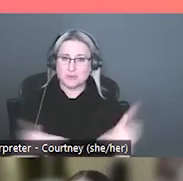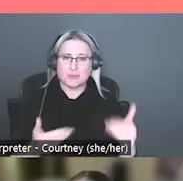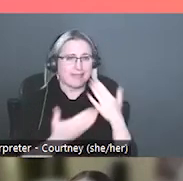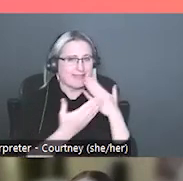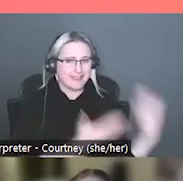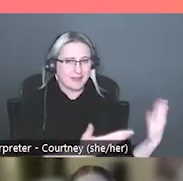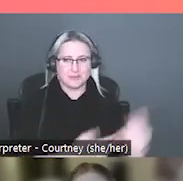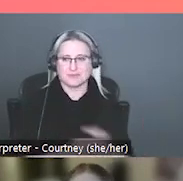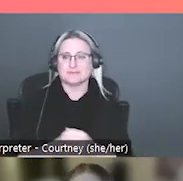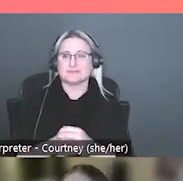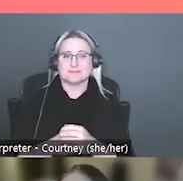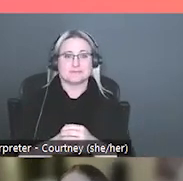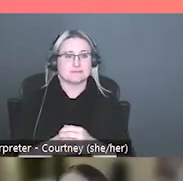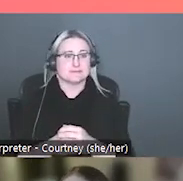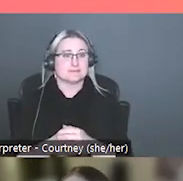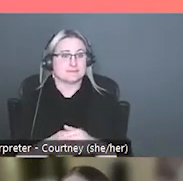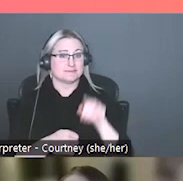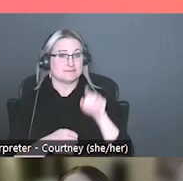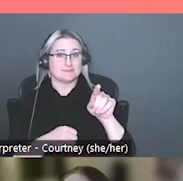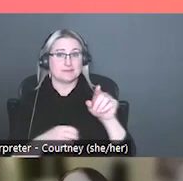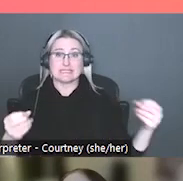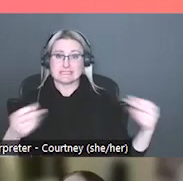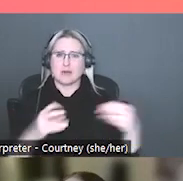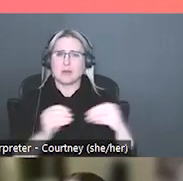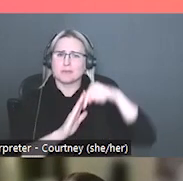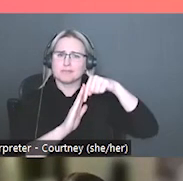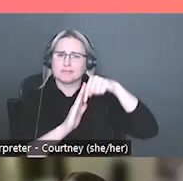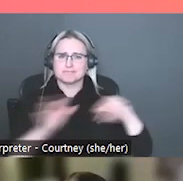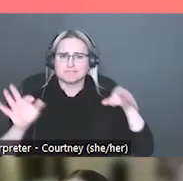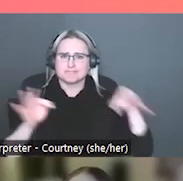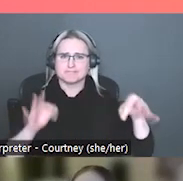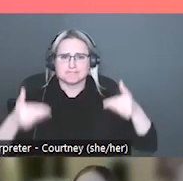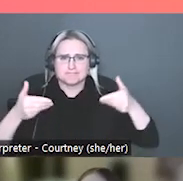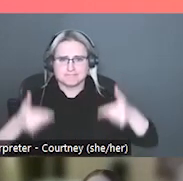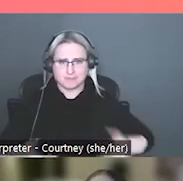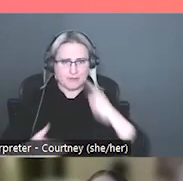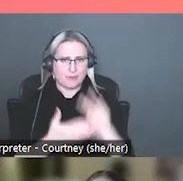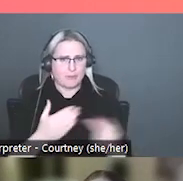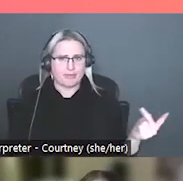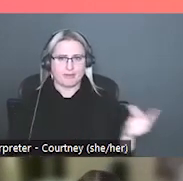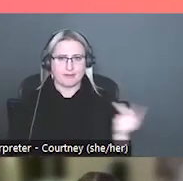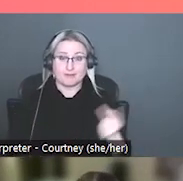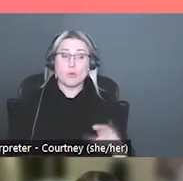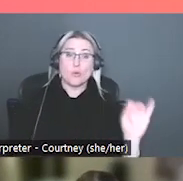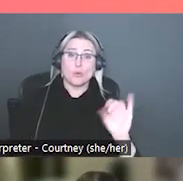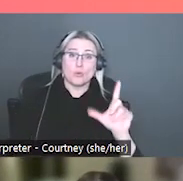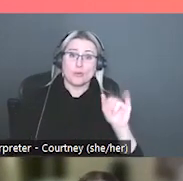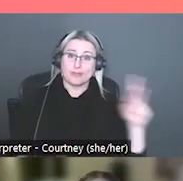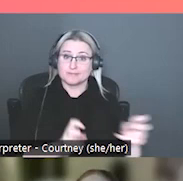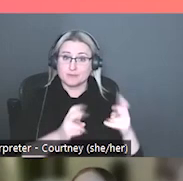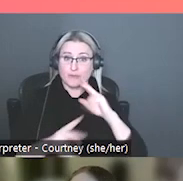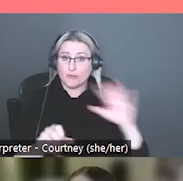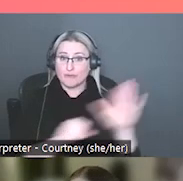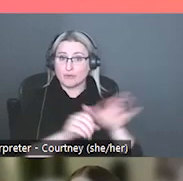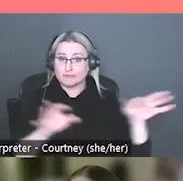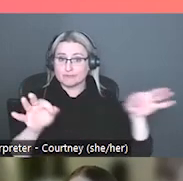Merci pour cette merveilleuse présentation. Alors, à la diapo, vous voyez nos biographies. Merci aussi